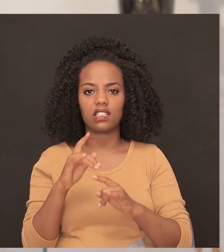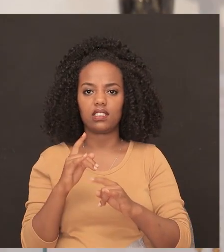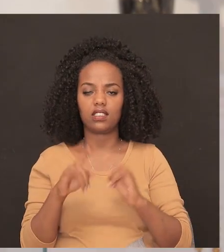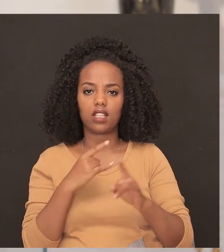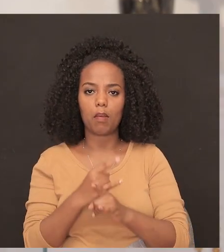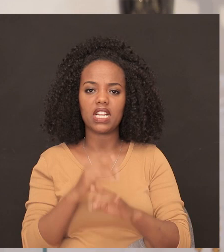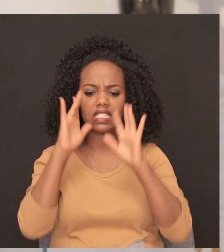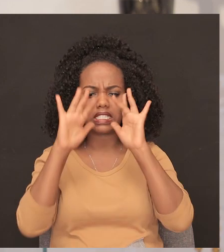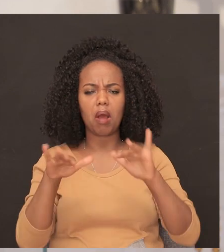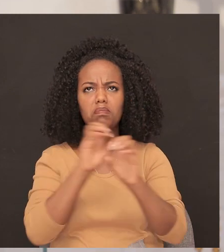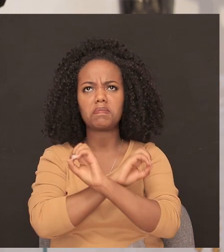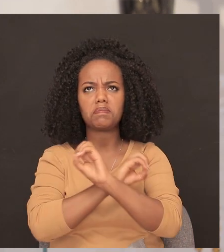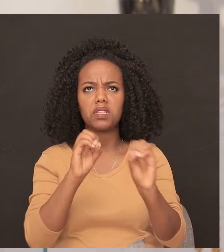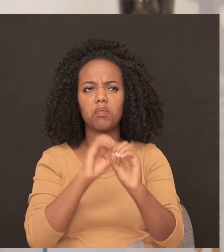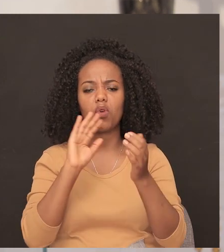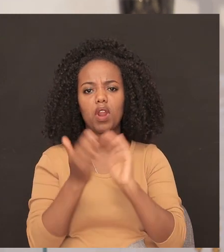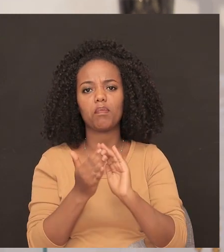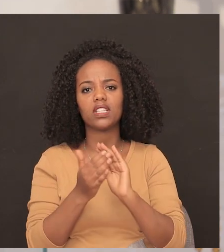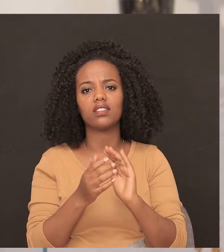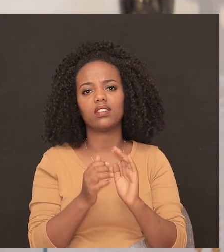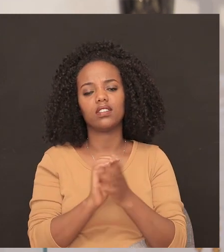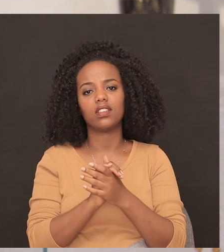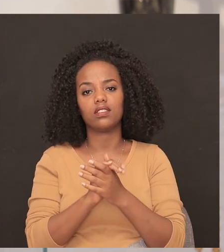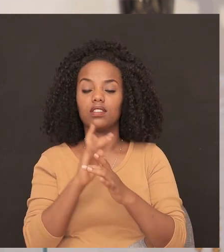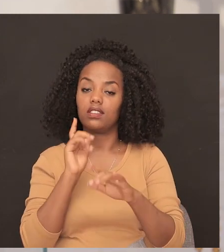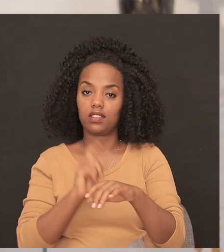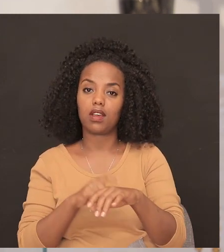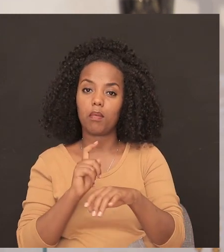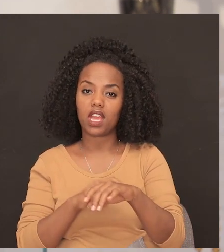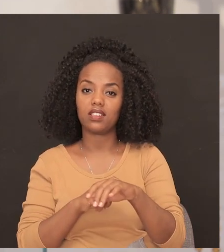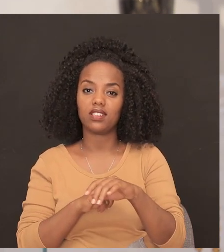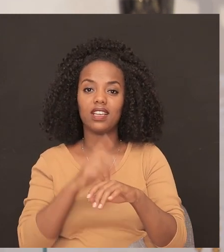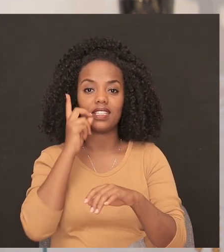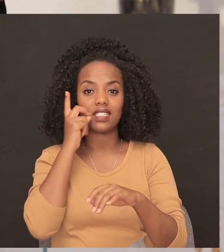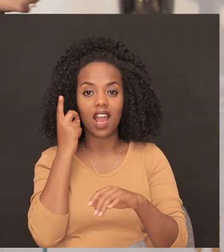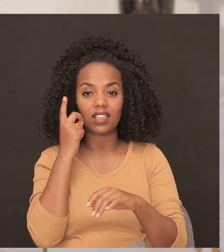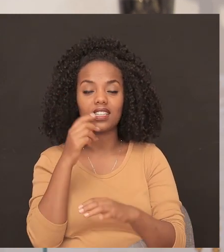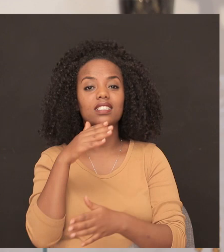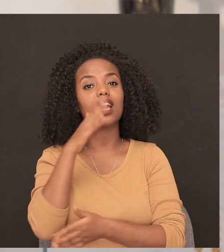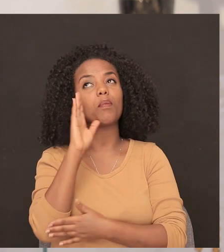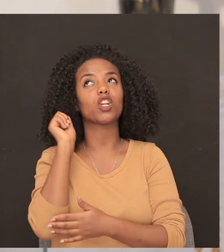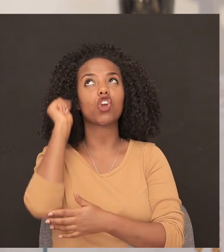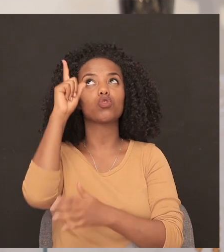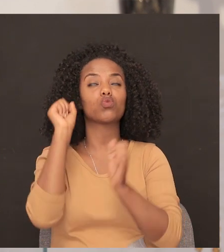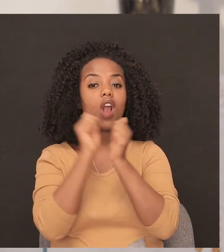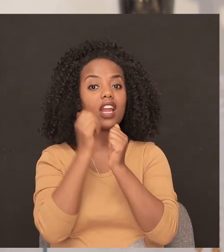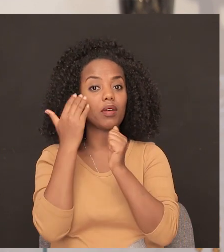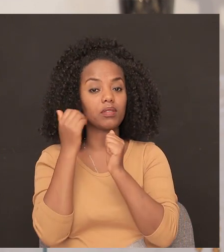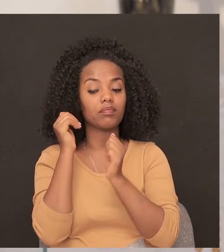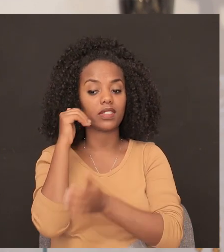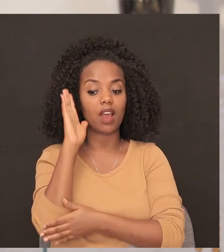ዝናብ በማይዘንብበት ምድር ሁሉ ጠፍ በሆነበት ዘመን ይስሐቅ ግን እግዚአብሔር ከእርሱ ጋር